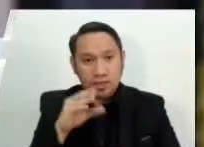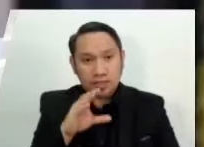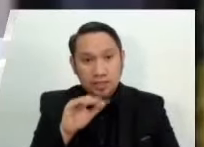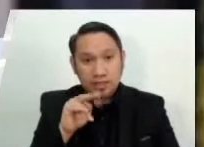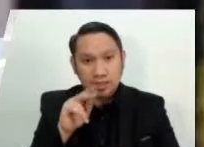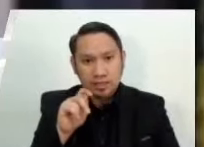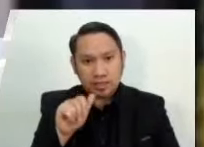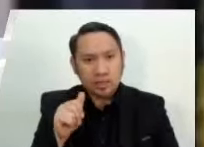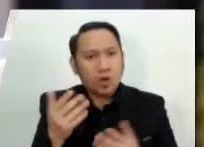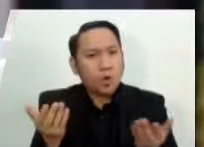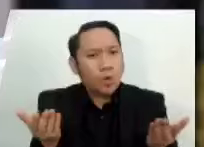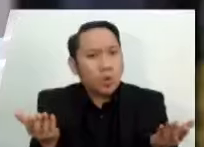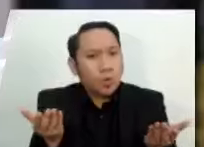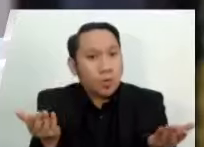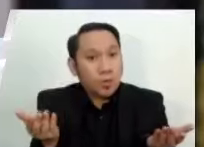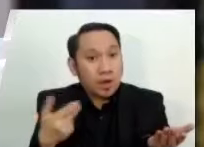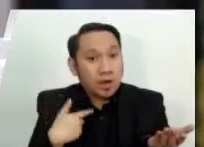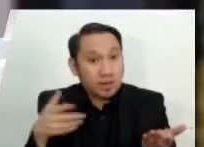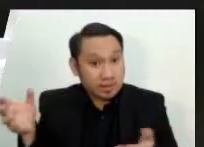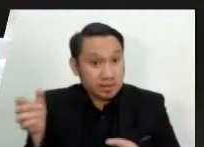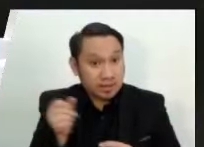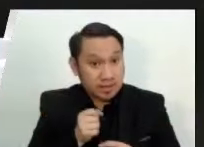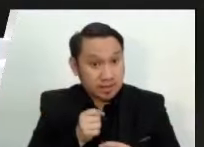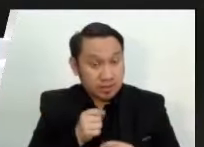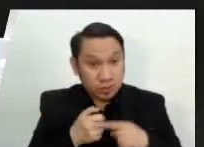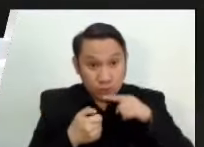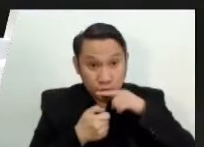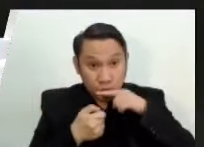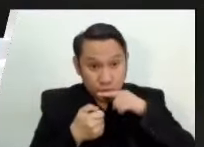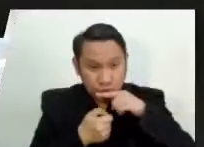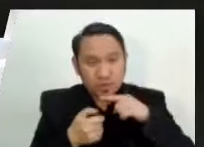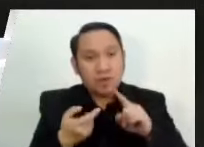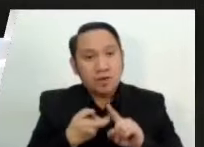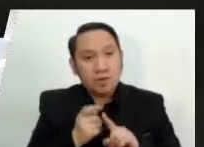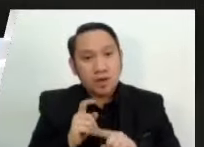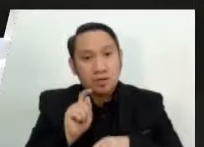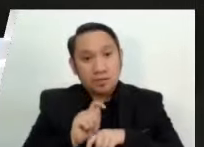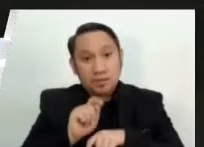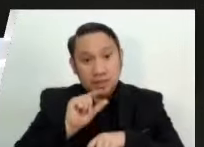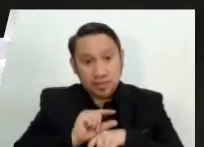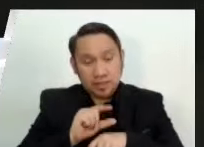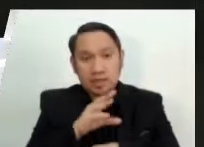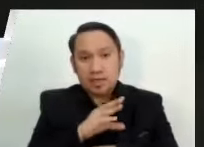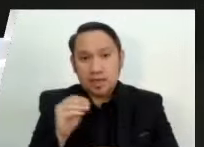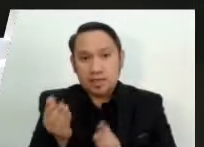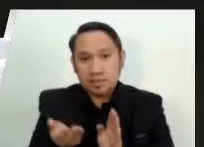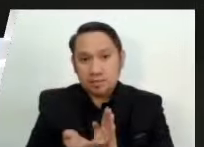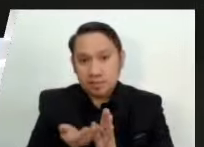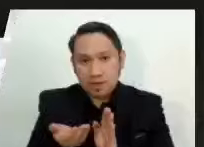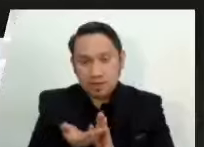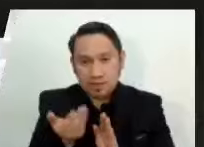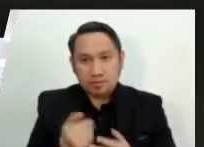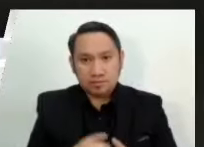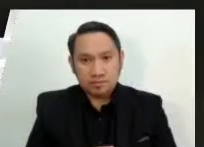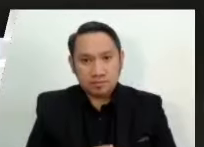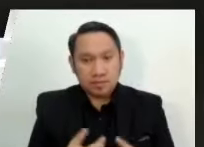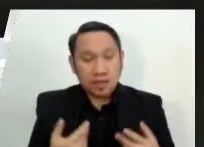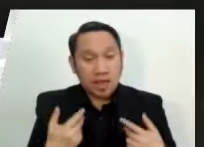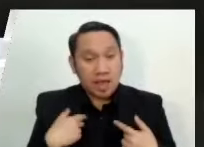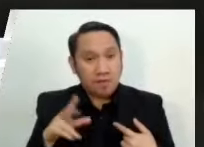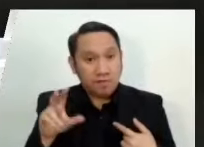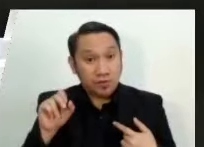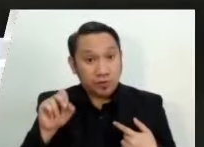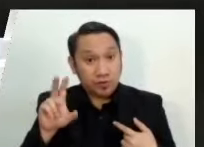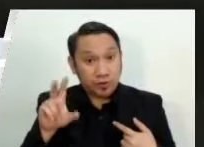Taguig and Pasig. Na-recover sa kanya ang 13 pakete ng hinihinalang shabu na tumitimbang